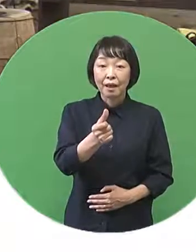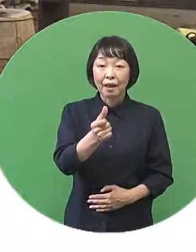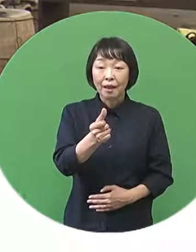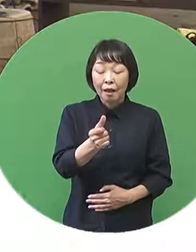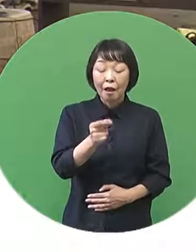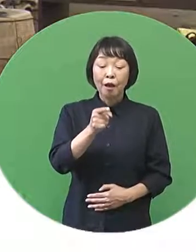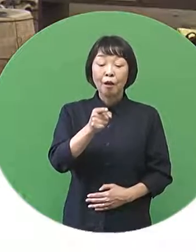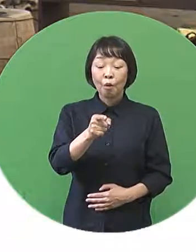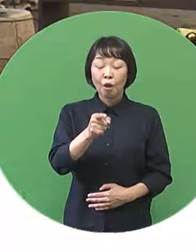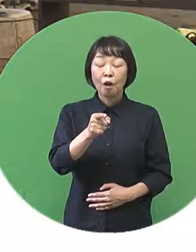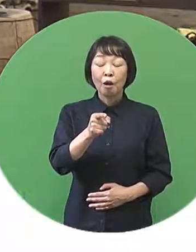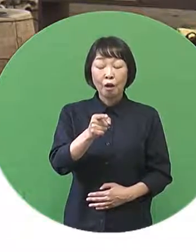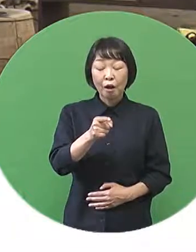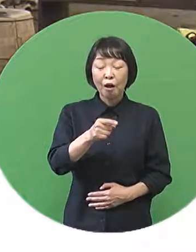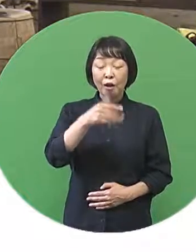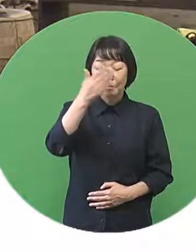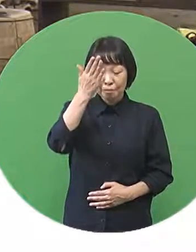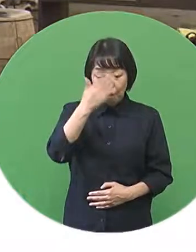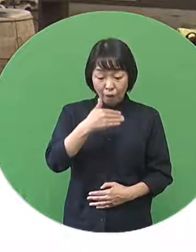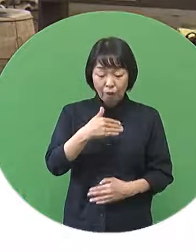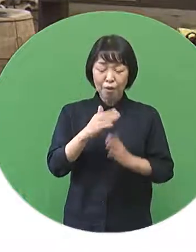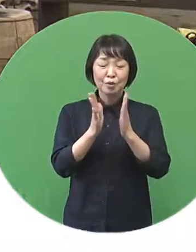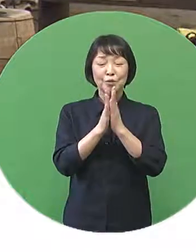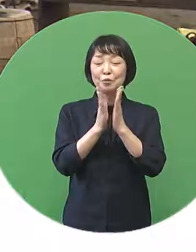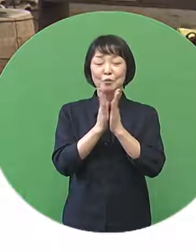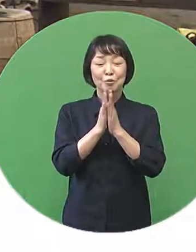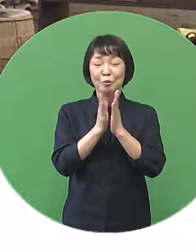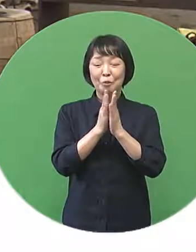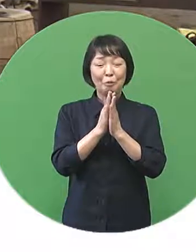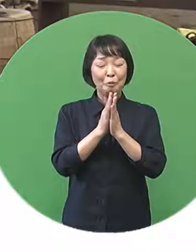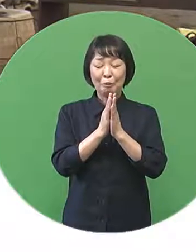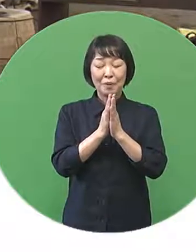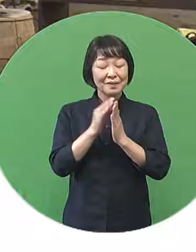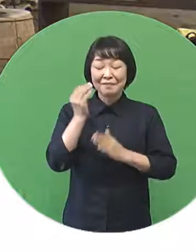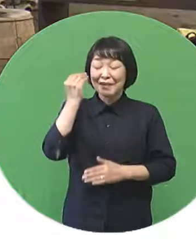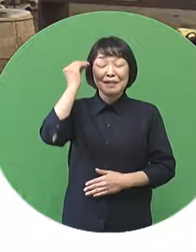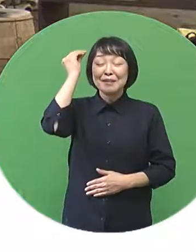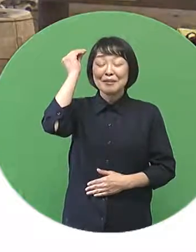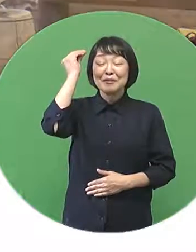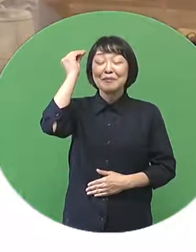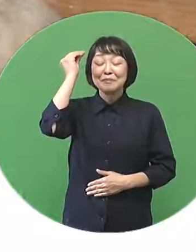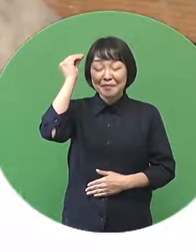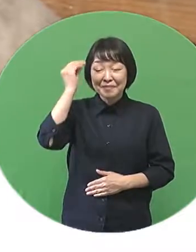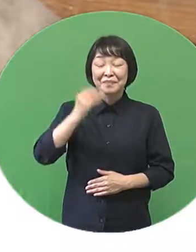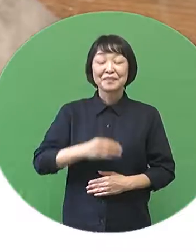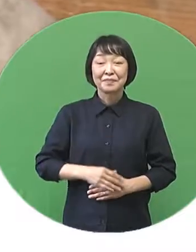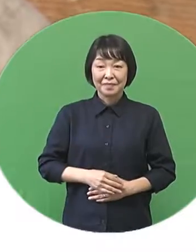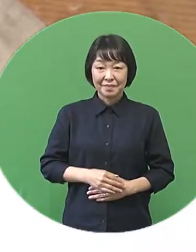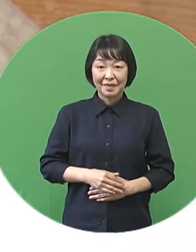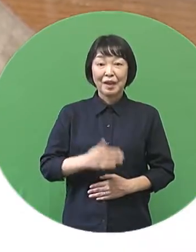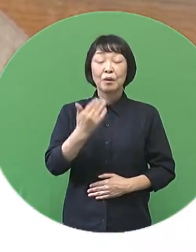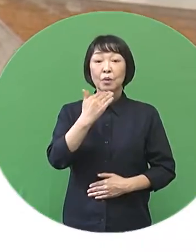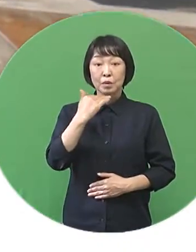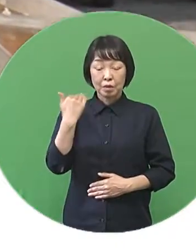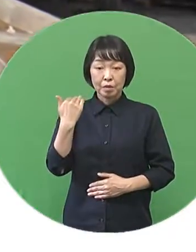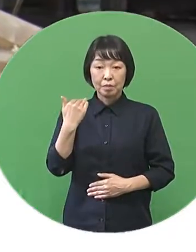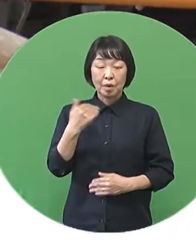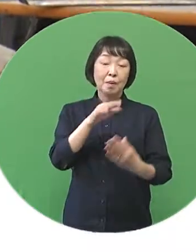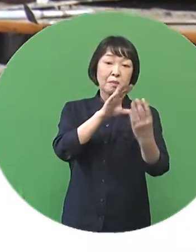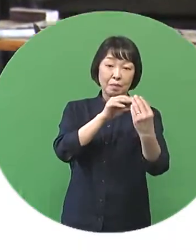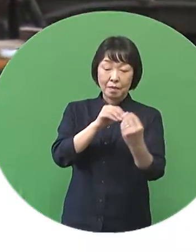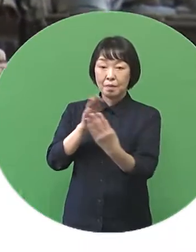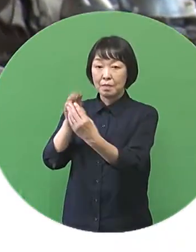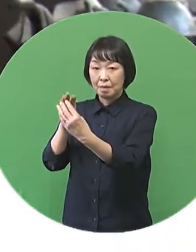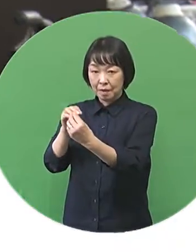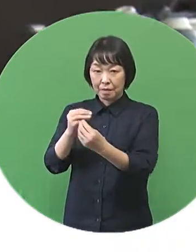ってお客様にも感動をしていただけますし、楽しんでいただけますし、対応する私たちもお客様